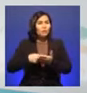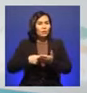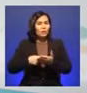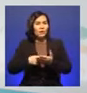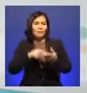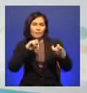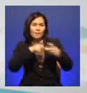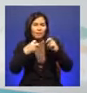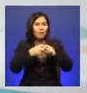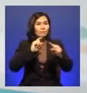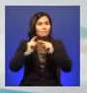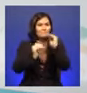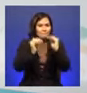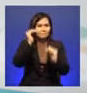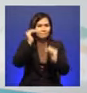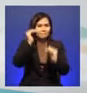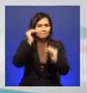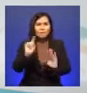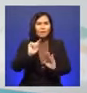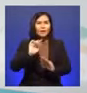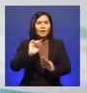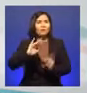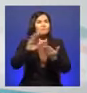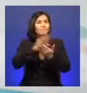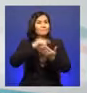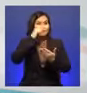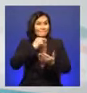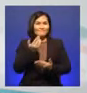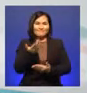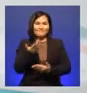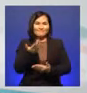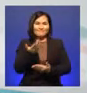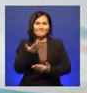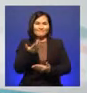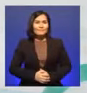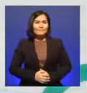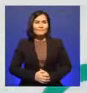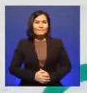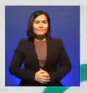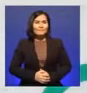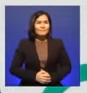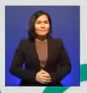เหลื่อมล้ำที่เกิดขึ้นในกลุ่มคนต่างๆนั้นเป็นอย่างไรบ้างเรียนเชิญพี่ไผ่ค่ะ ครับส